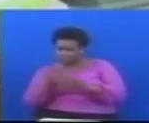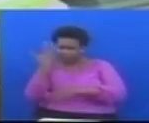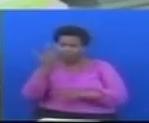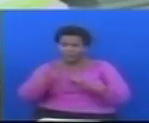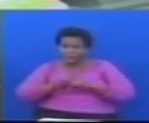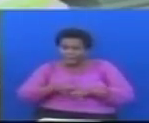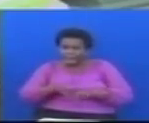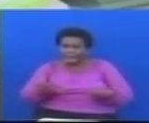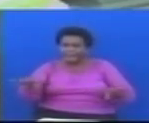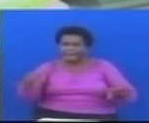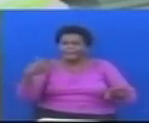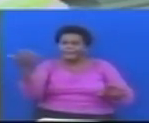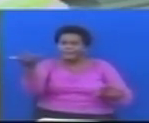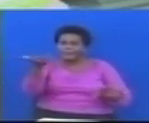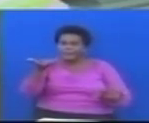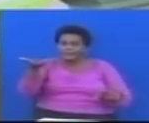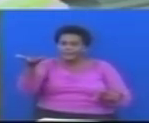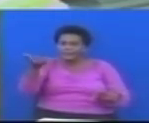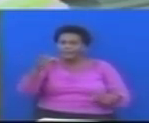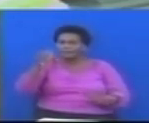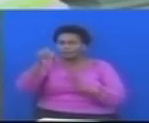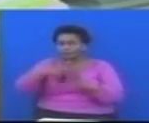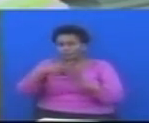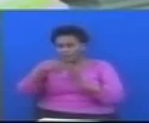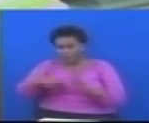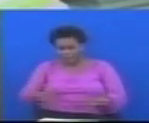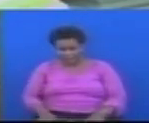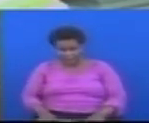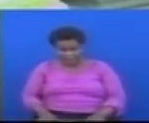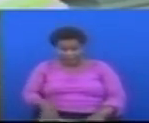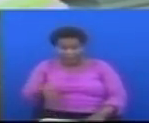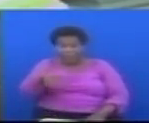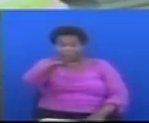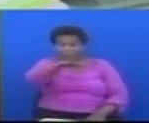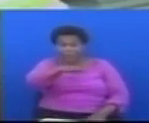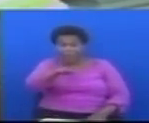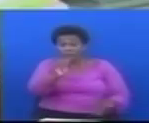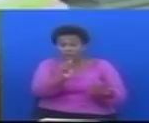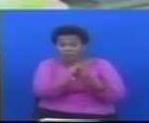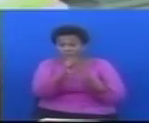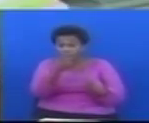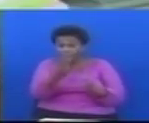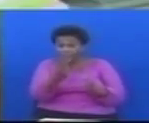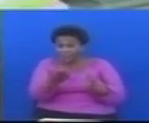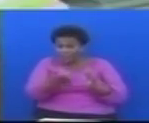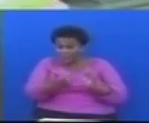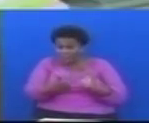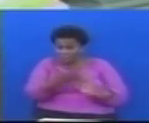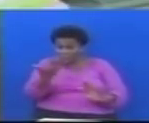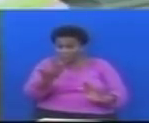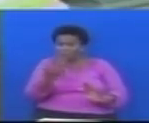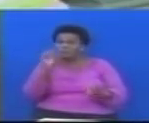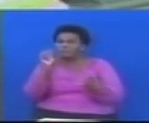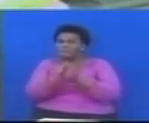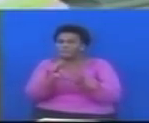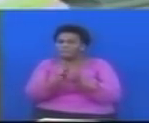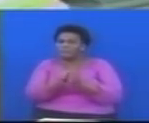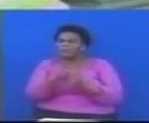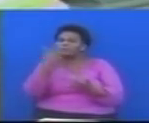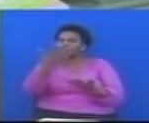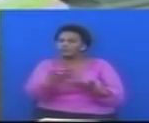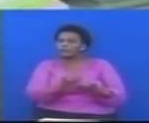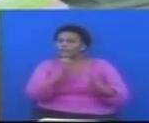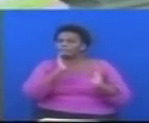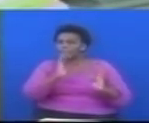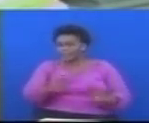gesi Mtwara, na katika maeneo 12 ambayo tunaanza nayo vifaa tayari vimepatikana. Na tarehe 30 mwezi huu ujenzi